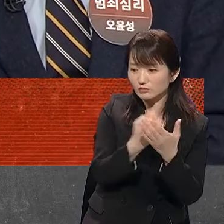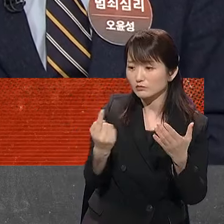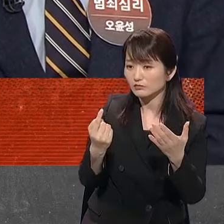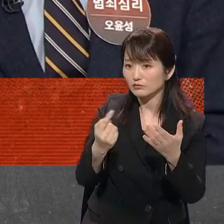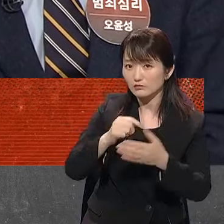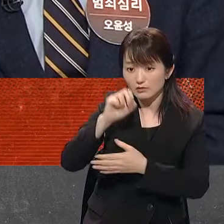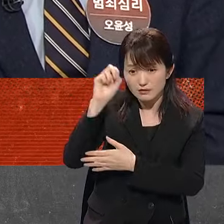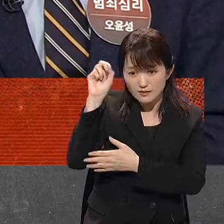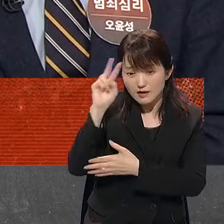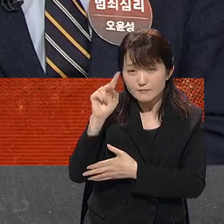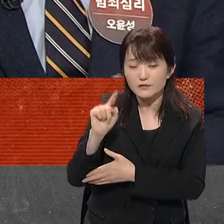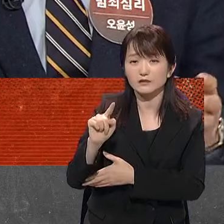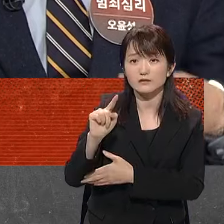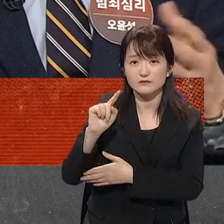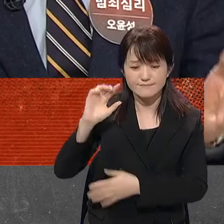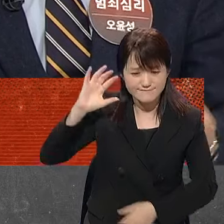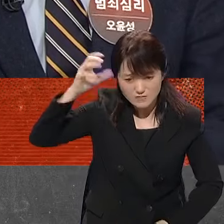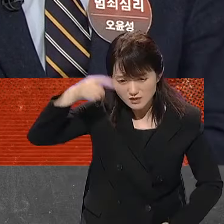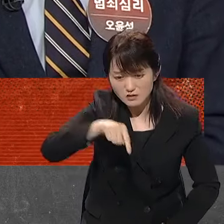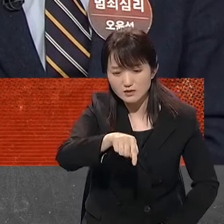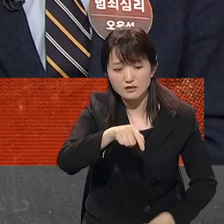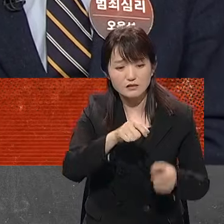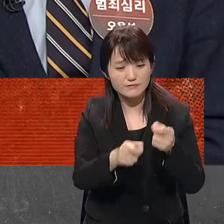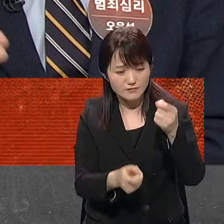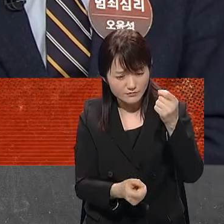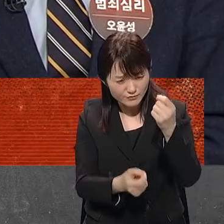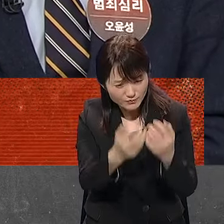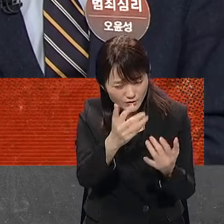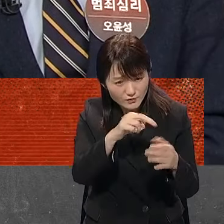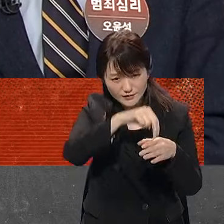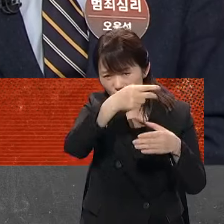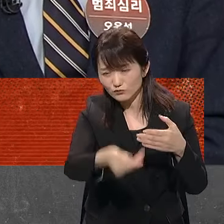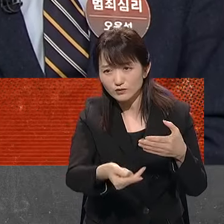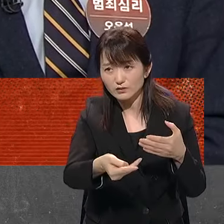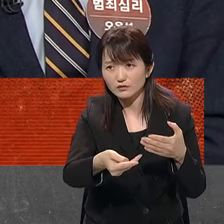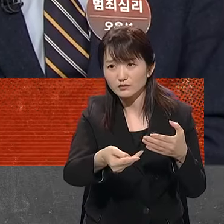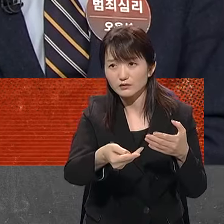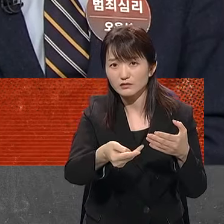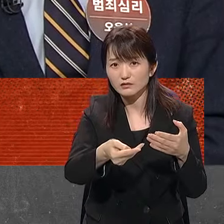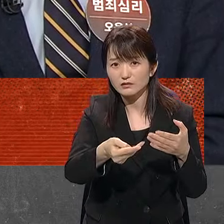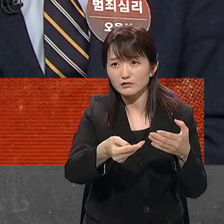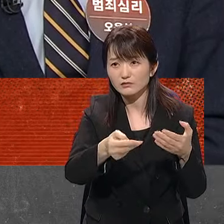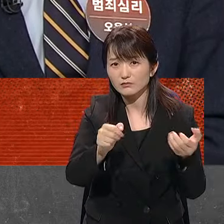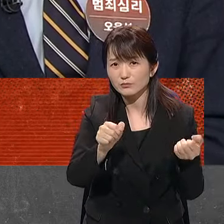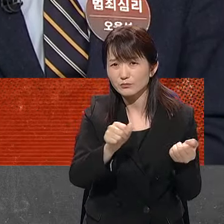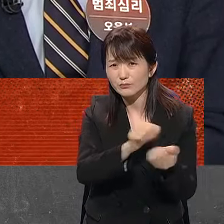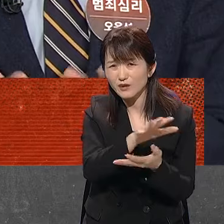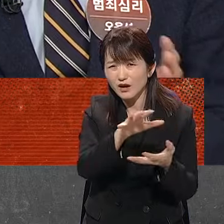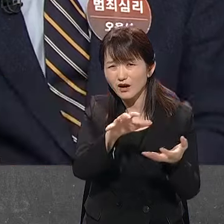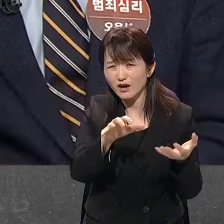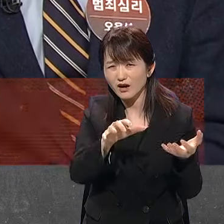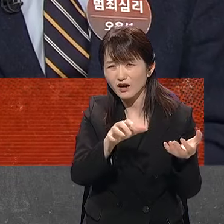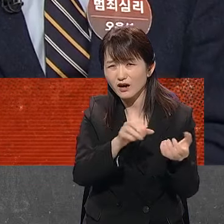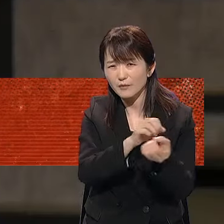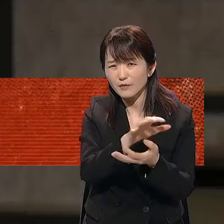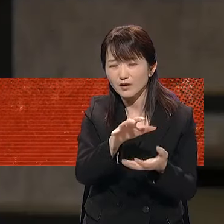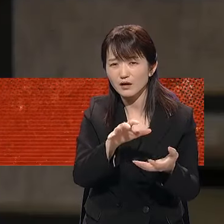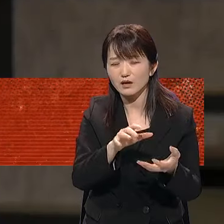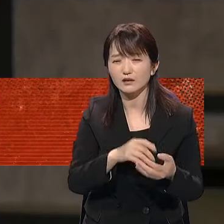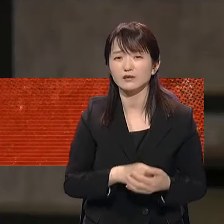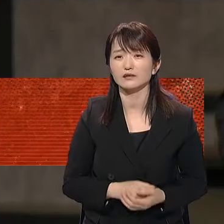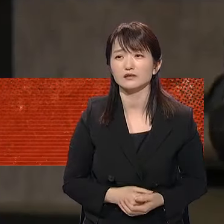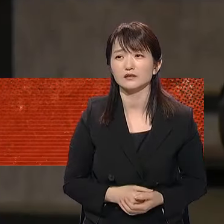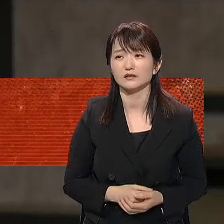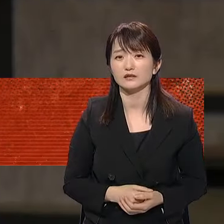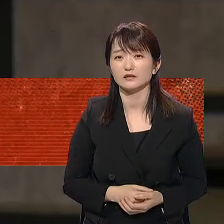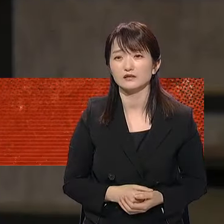갑자기 급발진해가지고 거기에서 불을 갖다 붙이고 난 뛰어내려 죽겠다 이런 식으로 하다 보니까 일이 훨씬 더 커져버린 거예요.